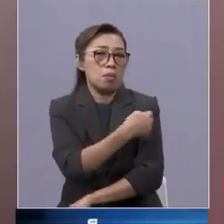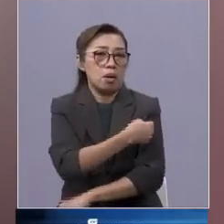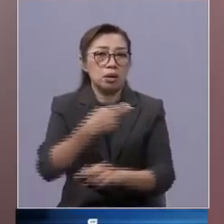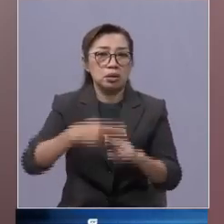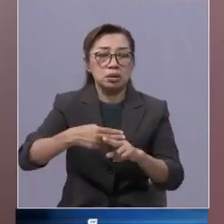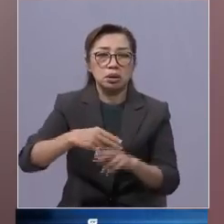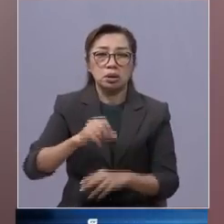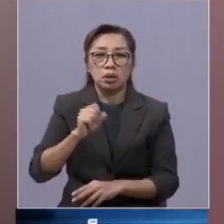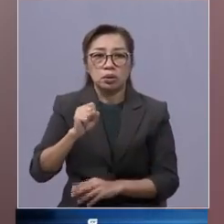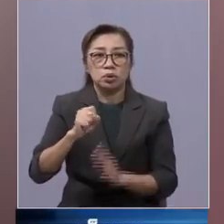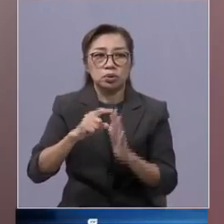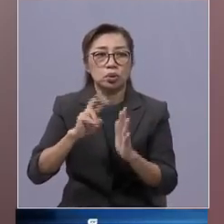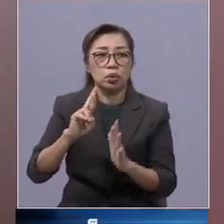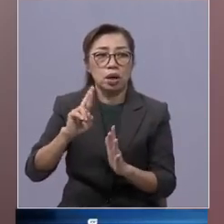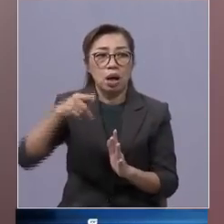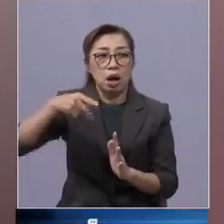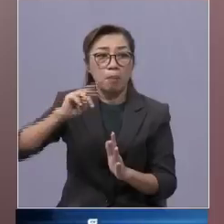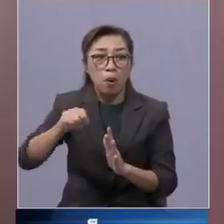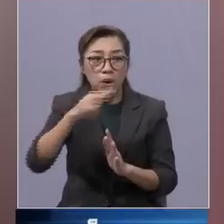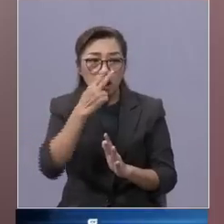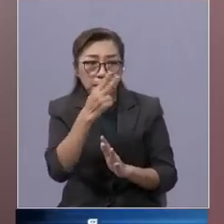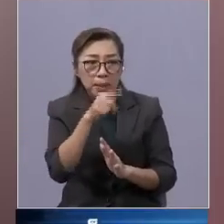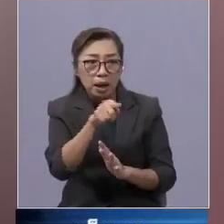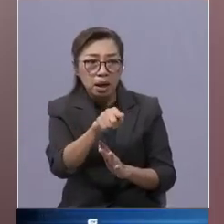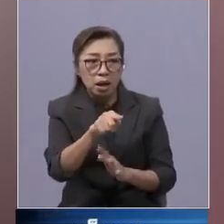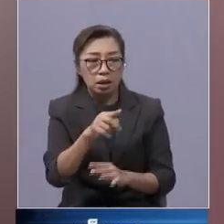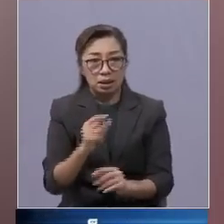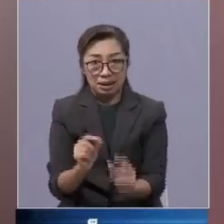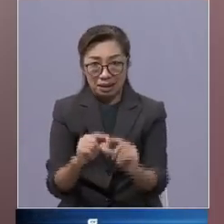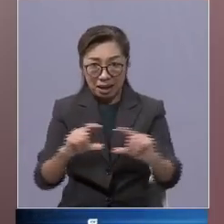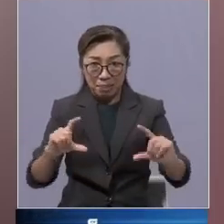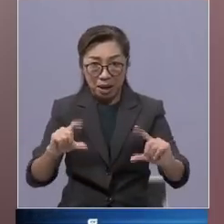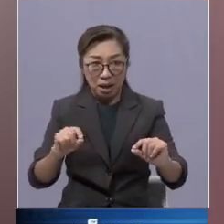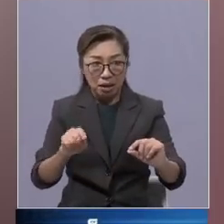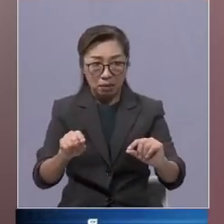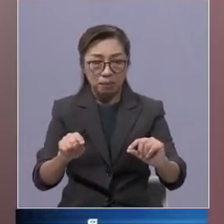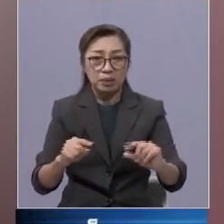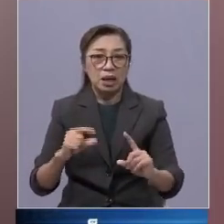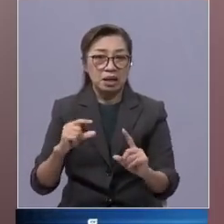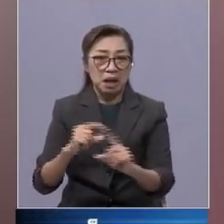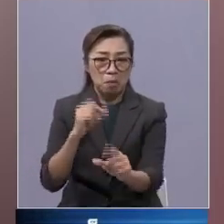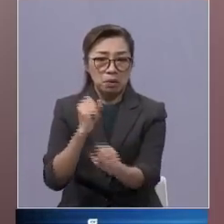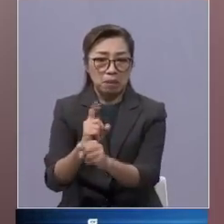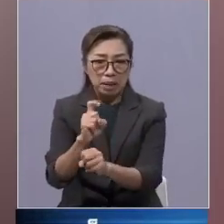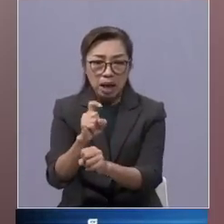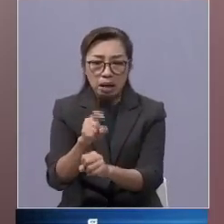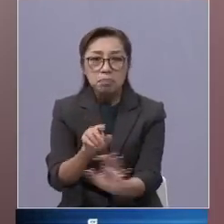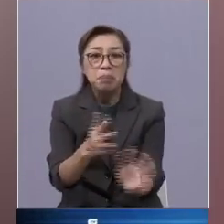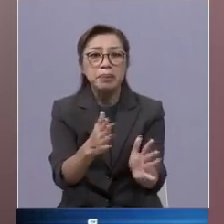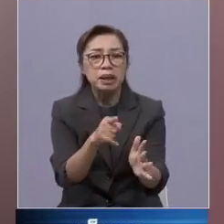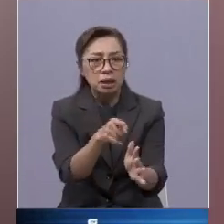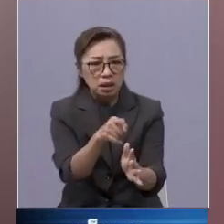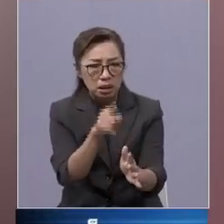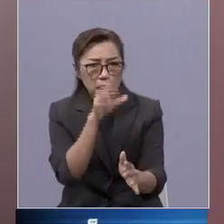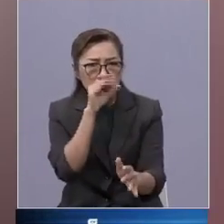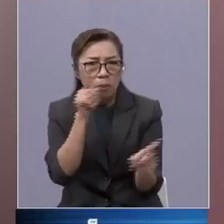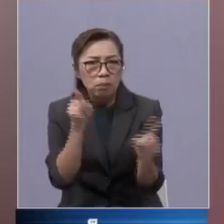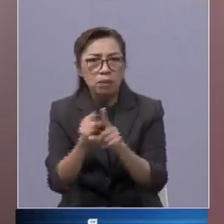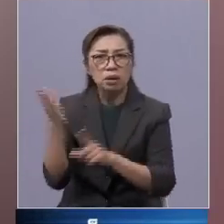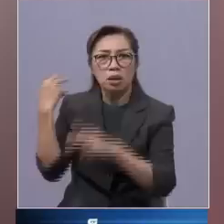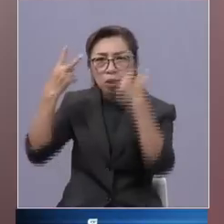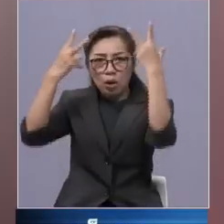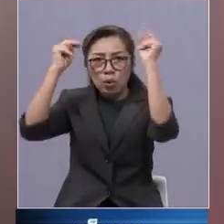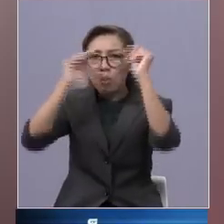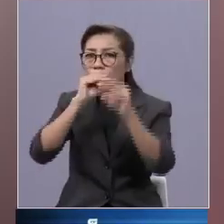ลีครับ ดูคำพูดสิฮะไม่มีคำว่าเป็นไปไม่ได้ อ ัน นี้น่าสนใจนะ นี่มันย้อนมาเหมือนกับที่นายกพูดเมื่อไม่กี่วันก่อน ใช่เ